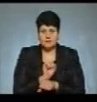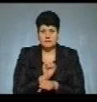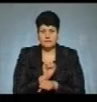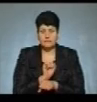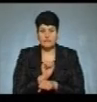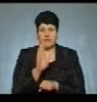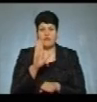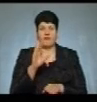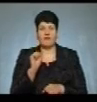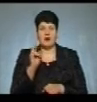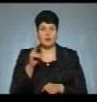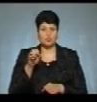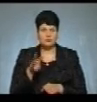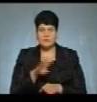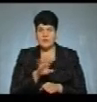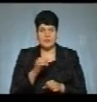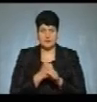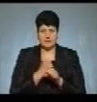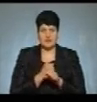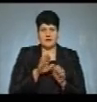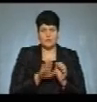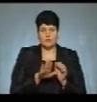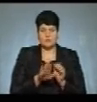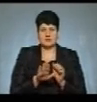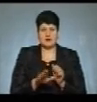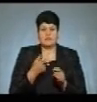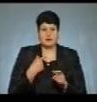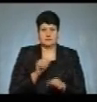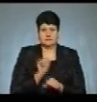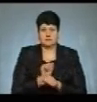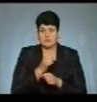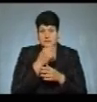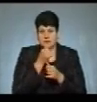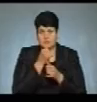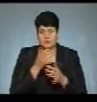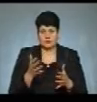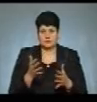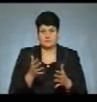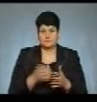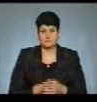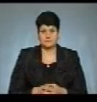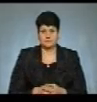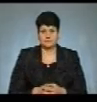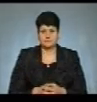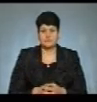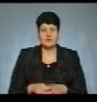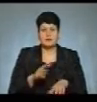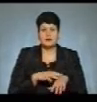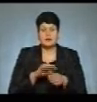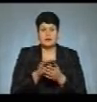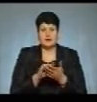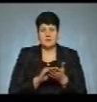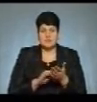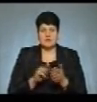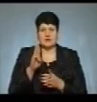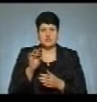вакуум не працював, а я на тормоза натискаю, а вона не тормозить без вакууму, знаєте. Правоохоронці склали на водія